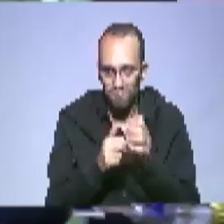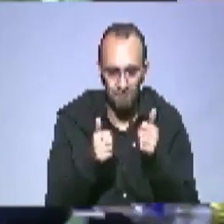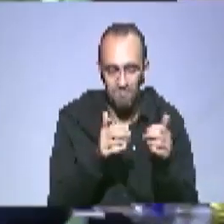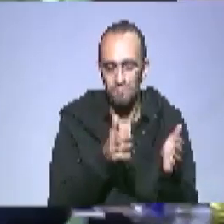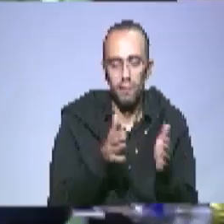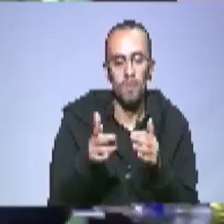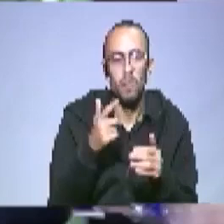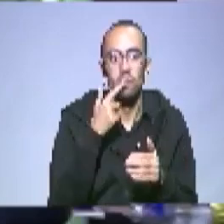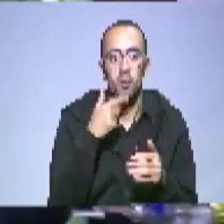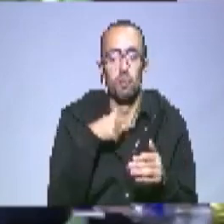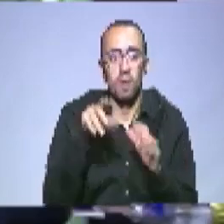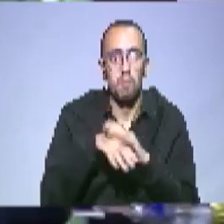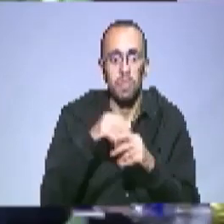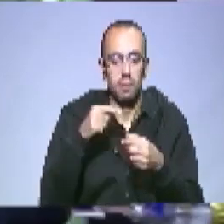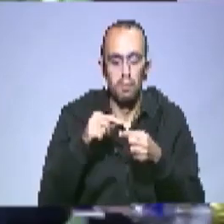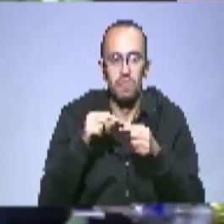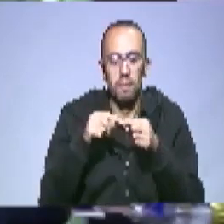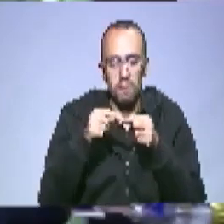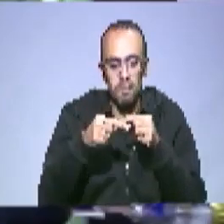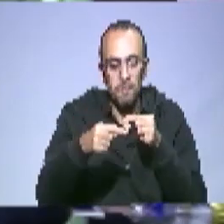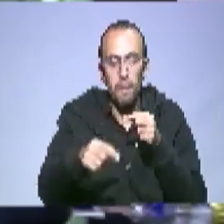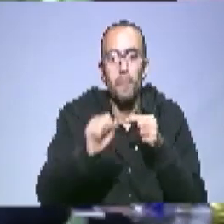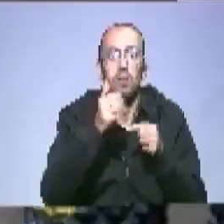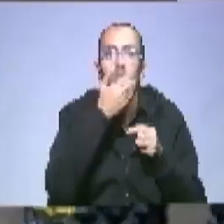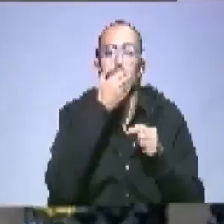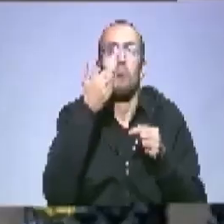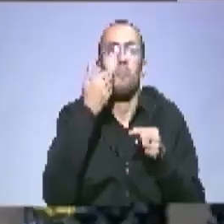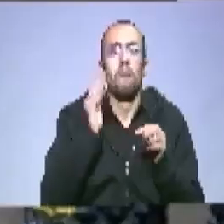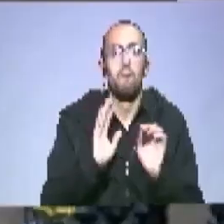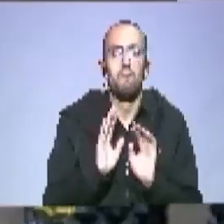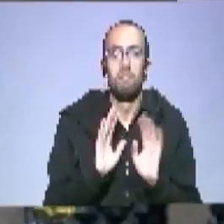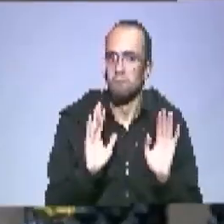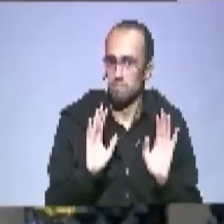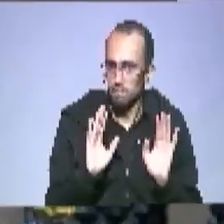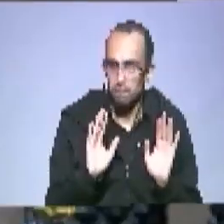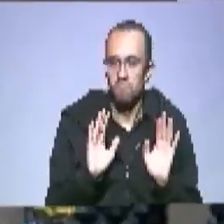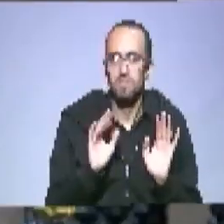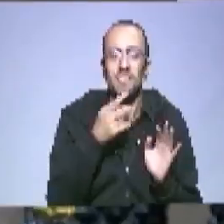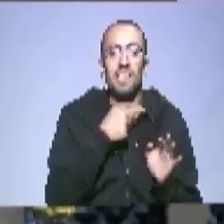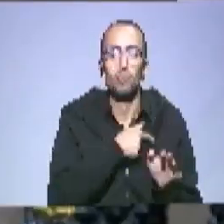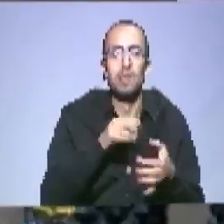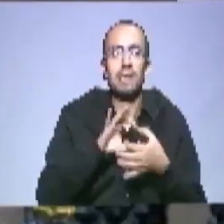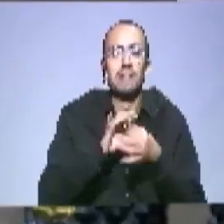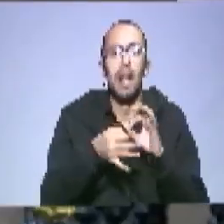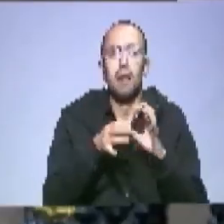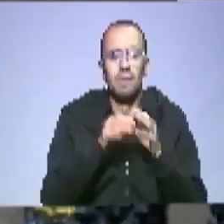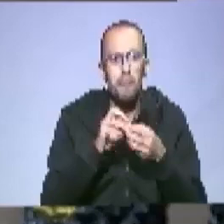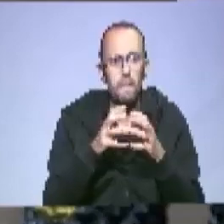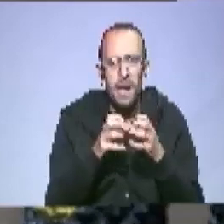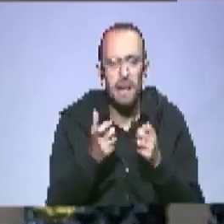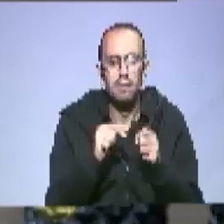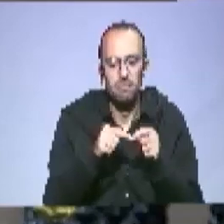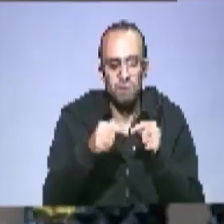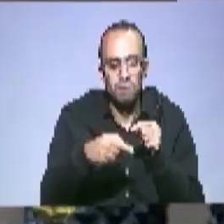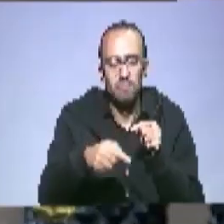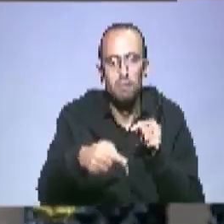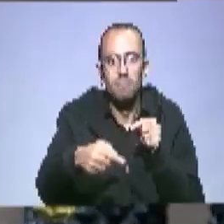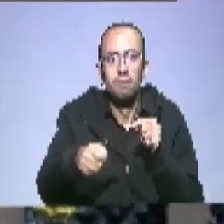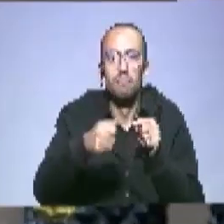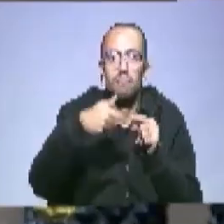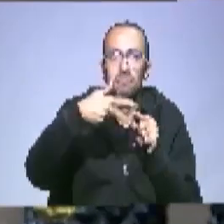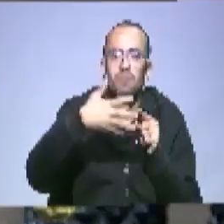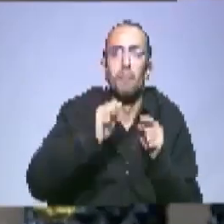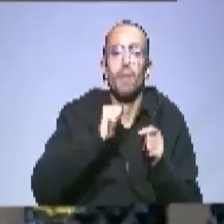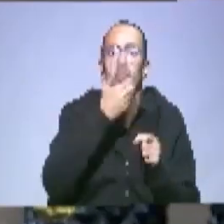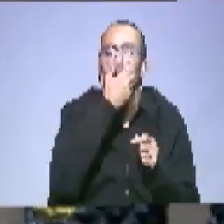الحمد لله تمام. هتعمل ايه النهارده كده؟ انت ماشي بقى في سلسله كده حلقات للاكل الصيامي، خصصت المره اللي